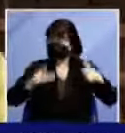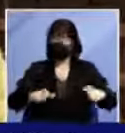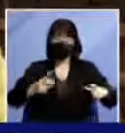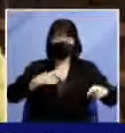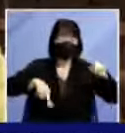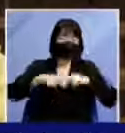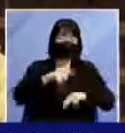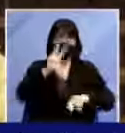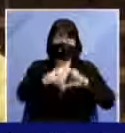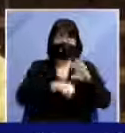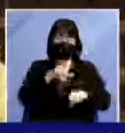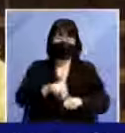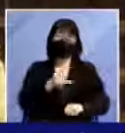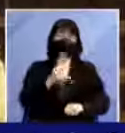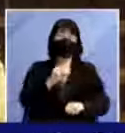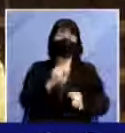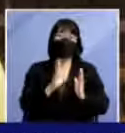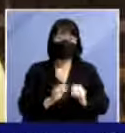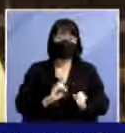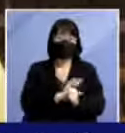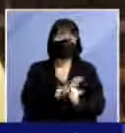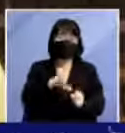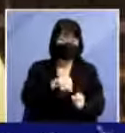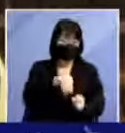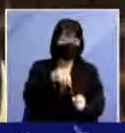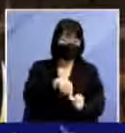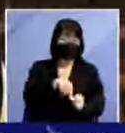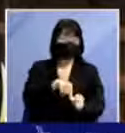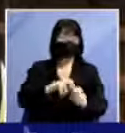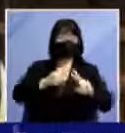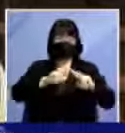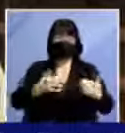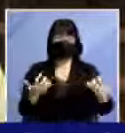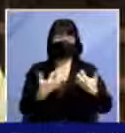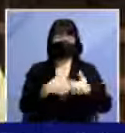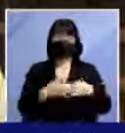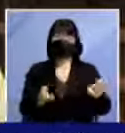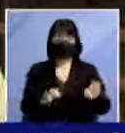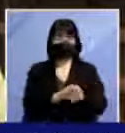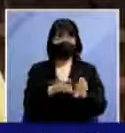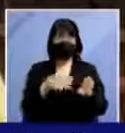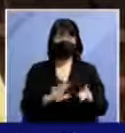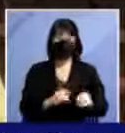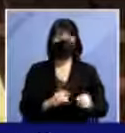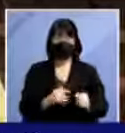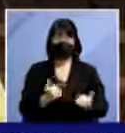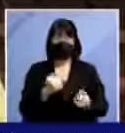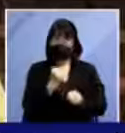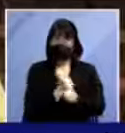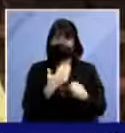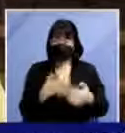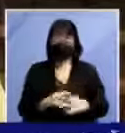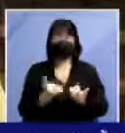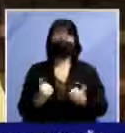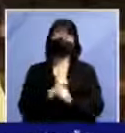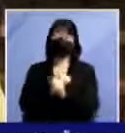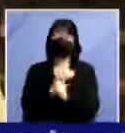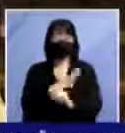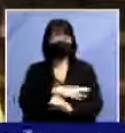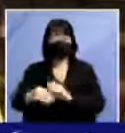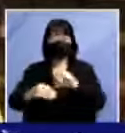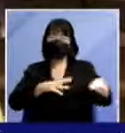ยที่พบ30รายด้วยกันหากไม่มีการปิดโรงงานชั่วคราวนะครับอาจจะทำให้เชื้อระบาดจนผู้ป่วยจะเพิ่มมากกว่านี้เ